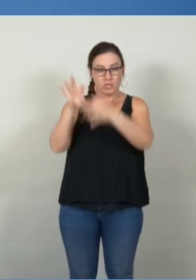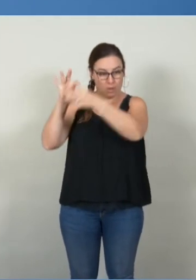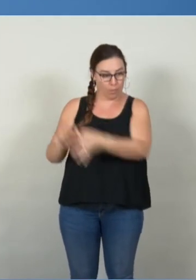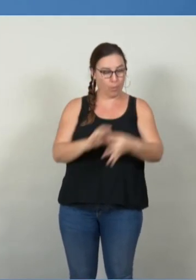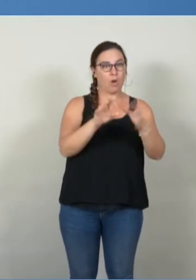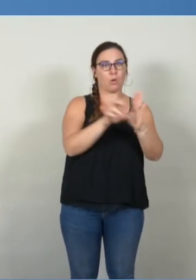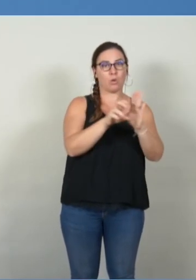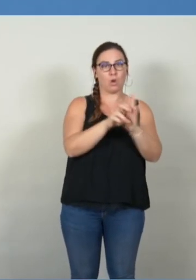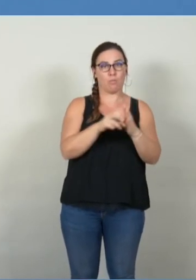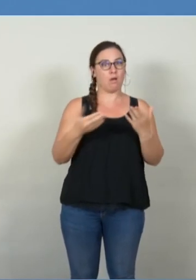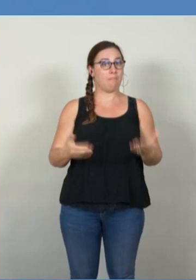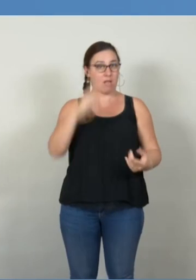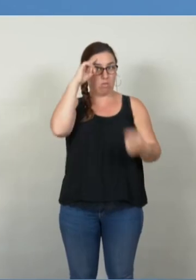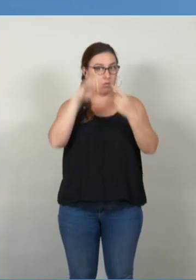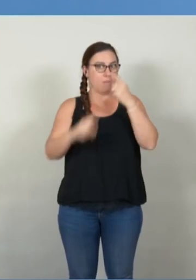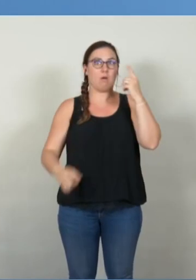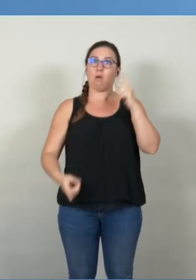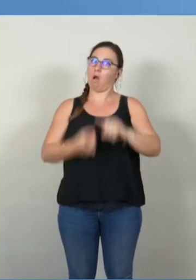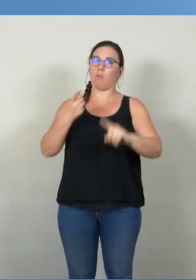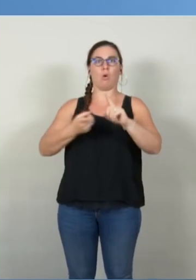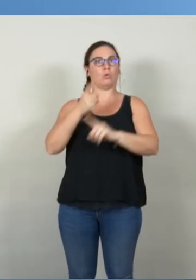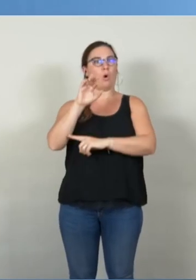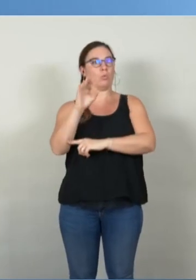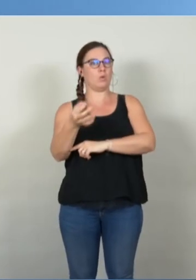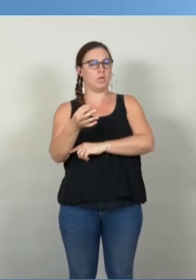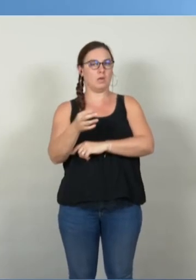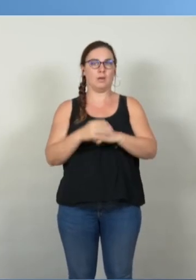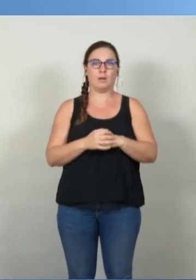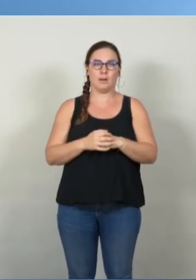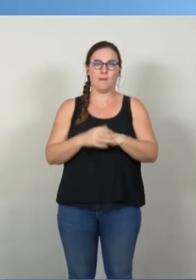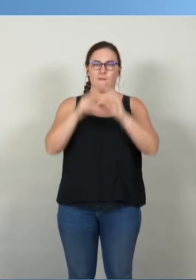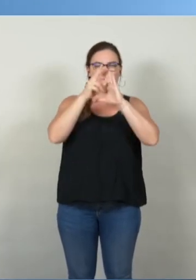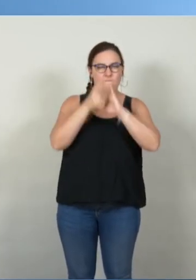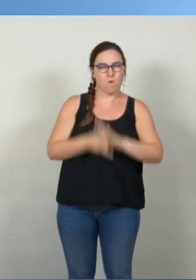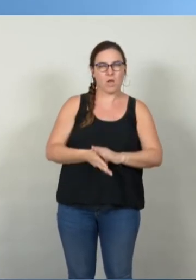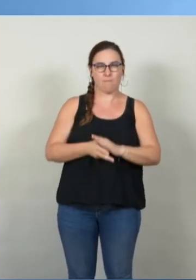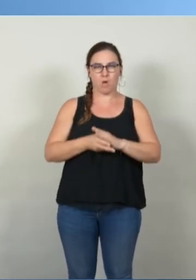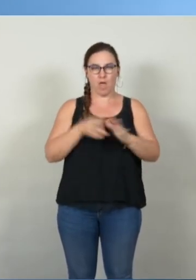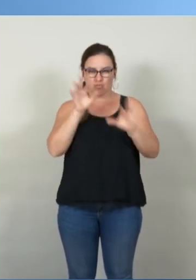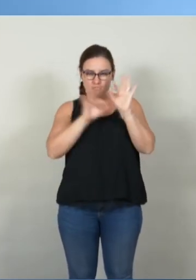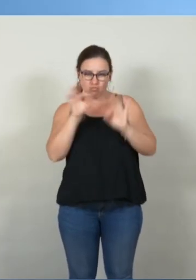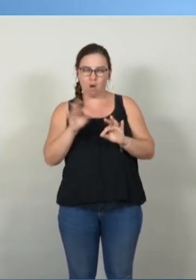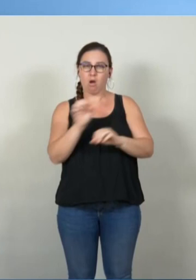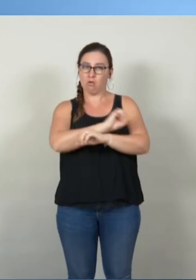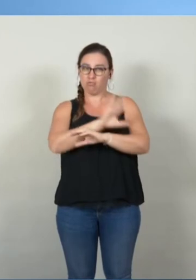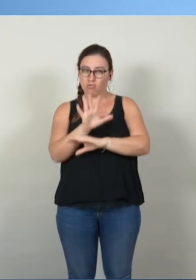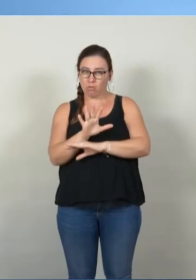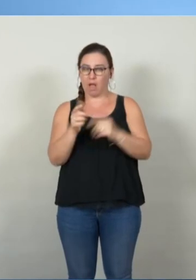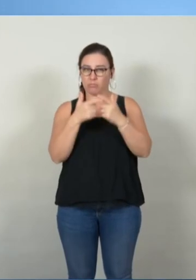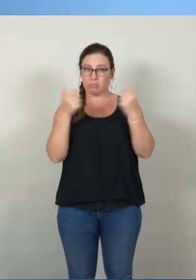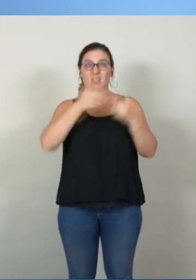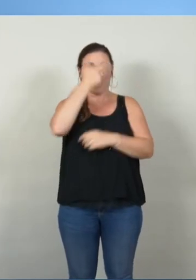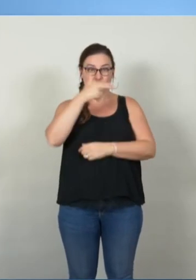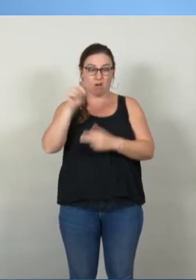Grenoble devient un sujet majeur avec un poids de classe des mots dans la presse nationale la presse nationale limitée donc